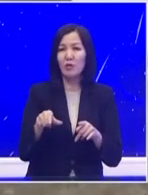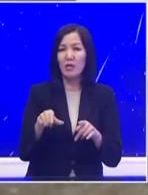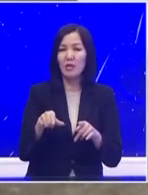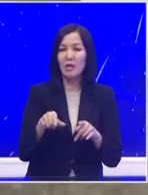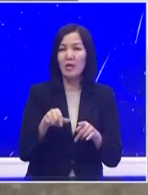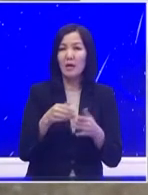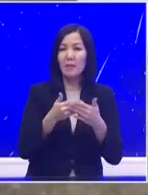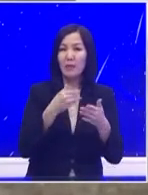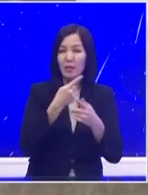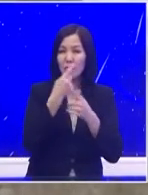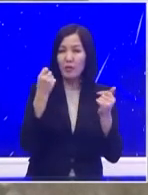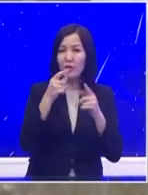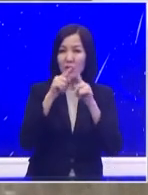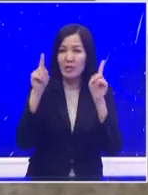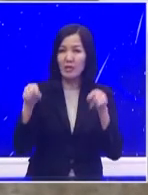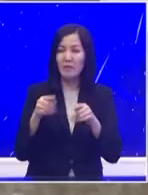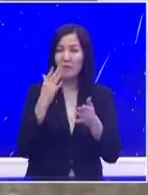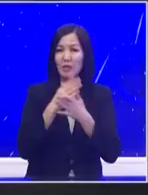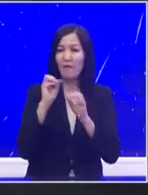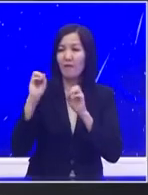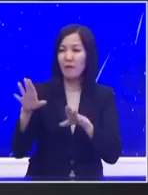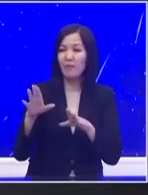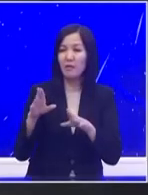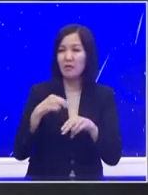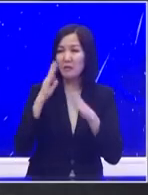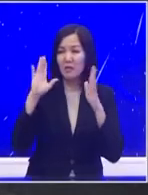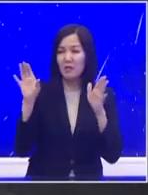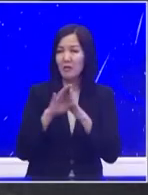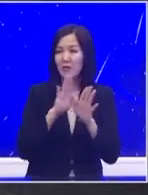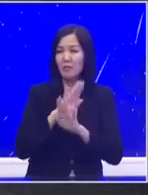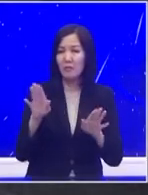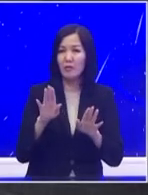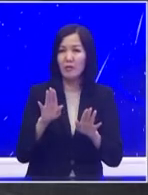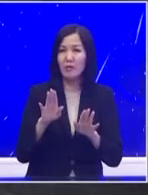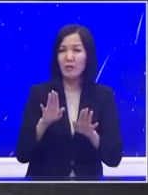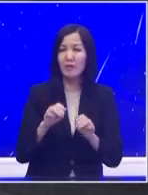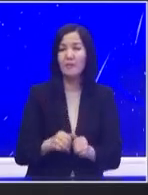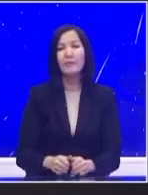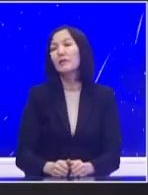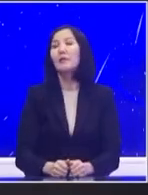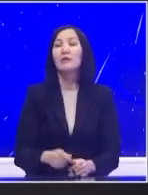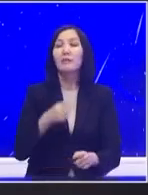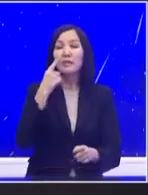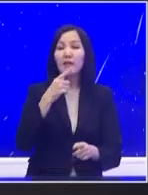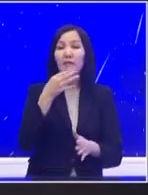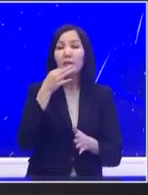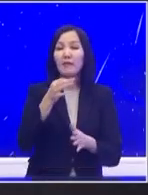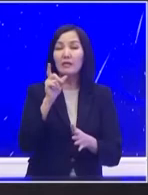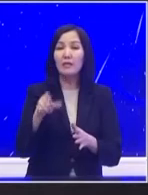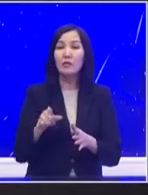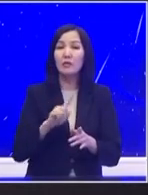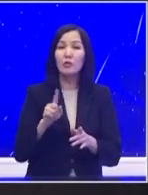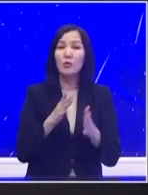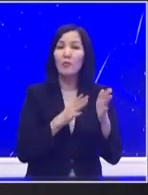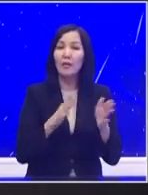Игнорируя предупреждение таблички о запрете выброса мусора, люди несут сюда отходы, сетуют коммунальщики. По словам ответственных лиц, чтобы